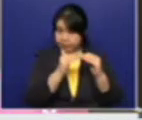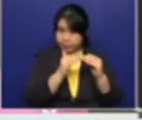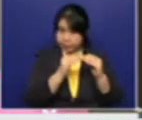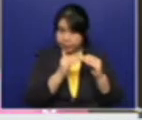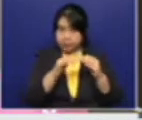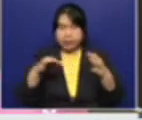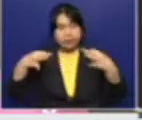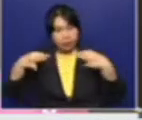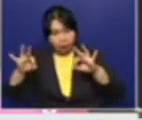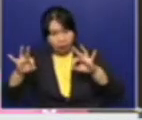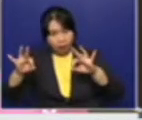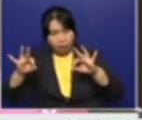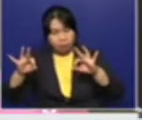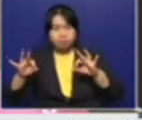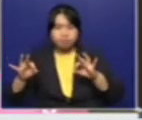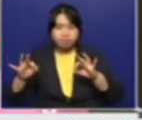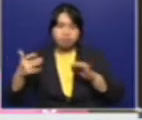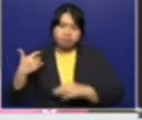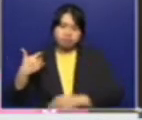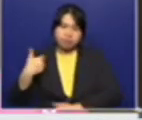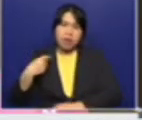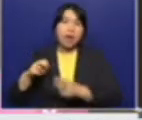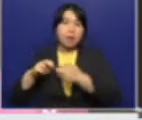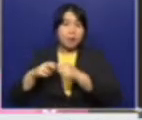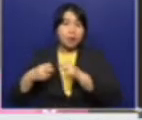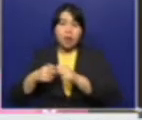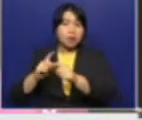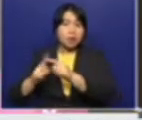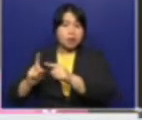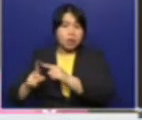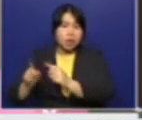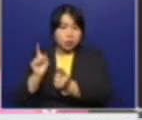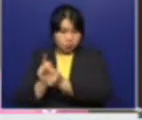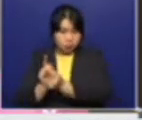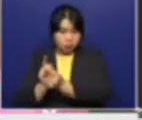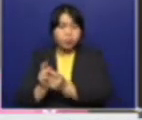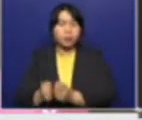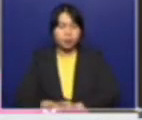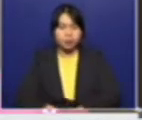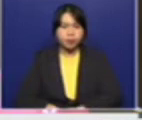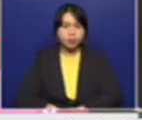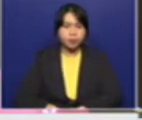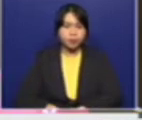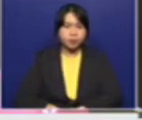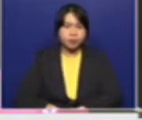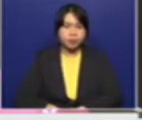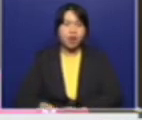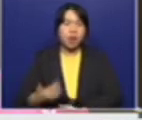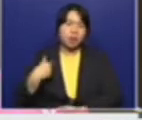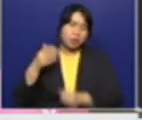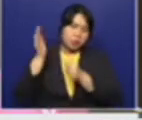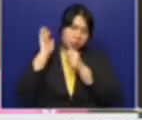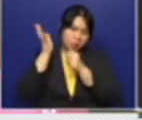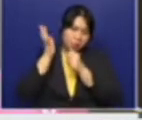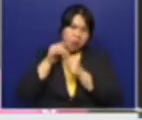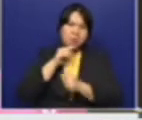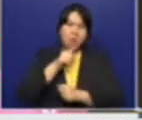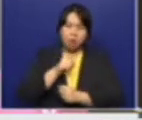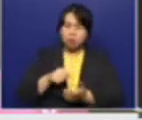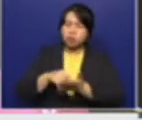เสรีภาพแล้วก็ปัญหาที่เกิดขึ้นแล้วหลายท่านก็บอกว่าส่งให้รัฐบ